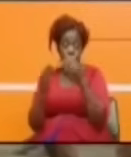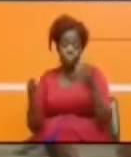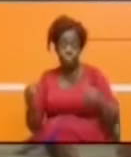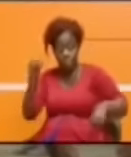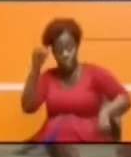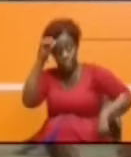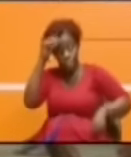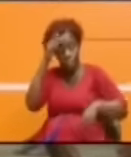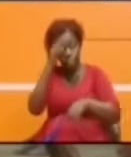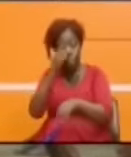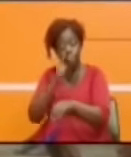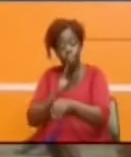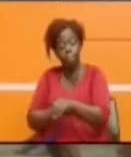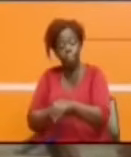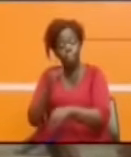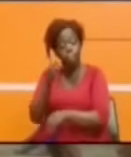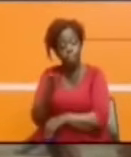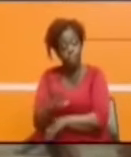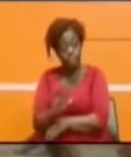bannakyemalira ab'ebiseera ebyo.